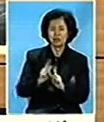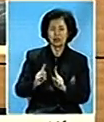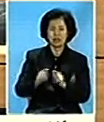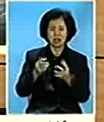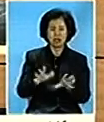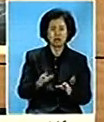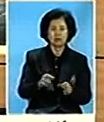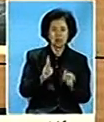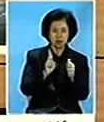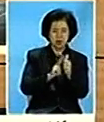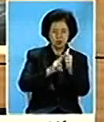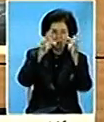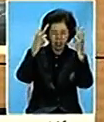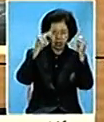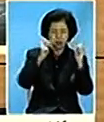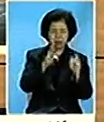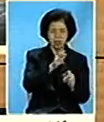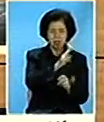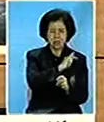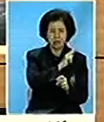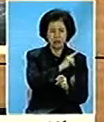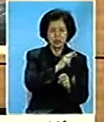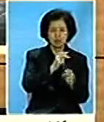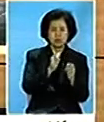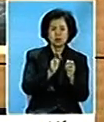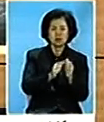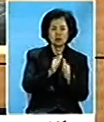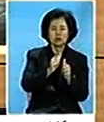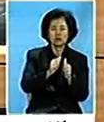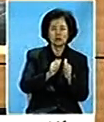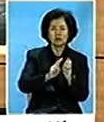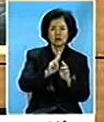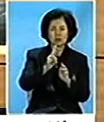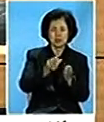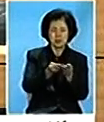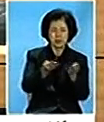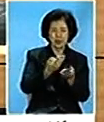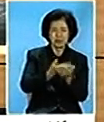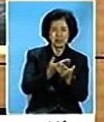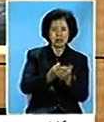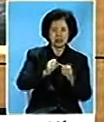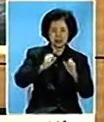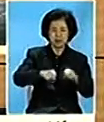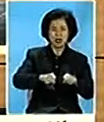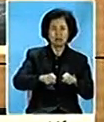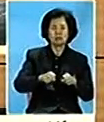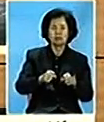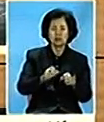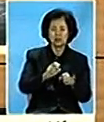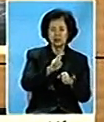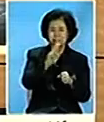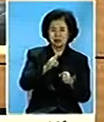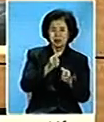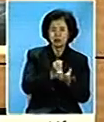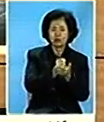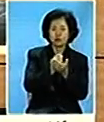ท่านรองนายกรัฐมนตรีซึ่งเป็นผู้รับผิดชอบสูงสุดในเรื่องการบริหารเงินของประเทศนะครับคงจะมีความสามารถพิเศษที่จะช่วยกระจัดปัดเ